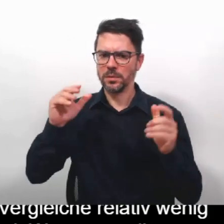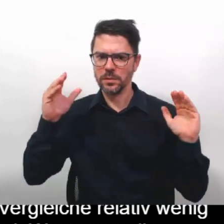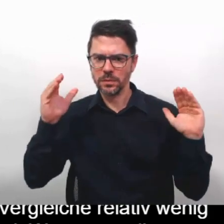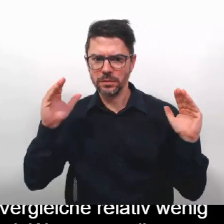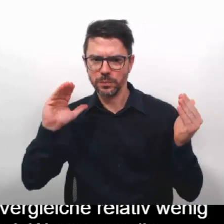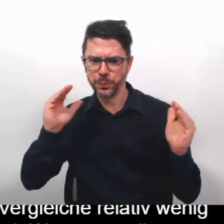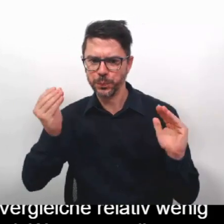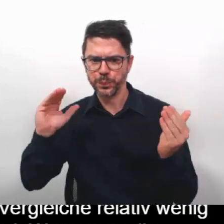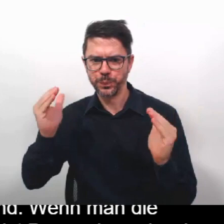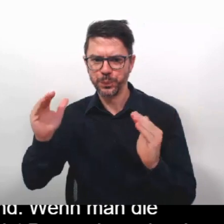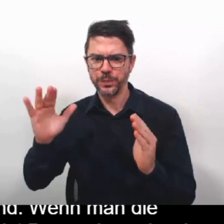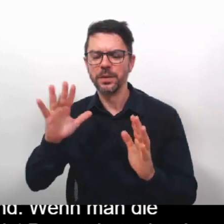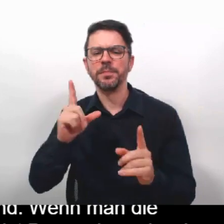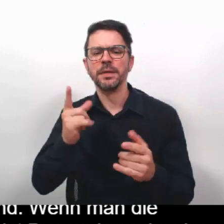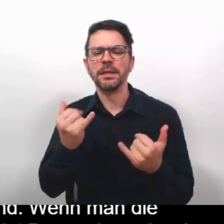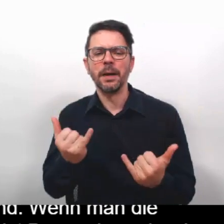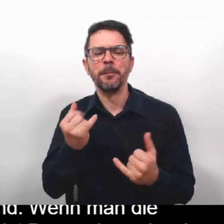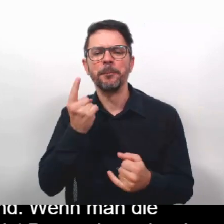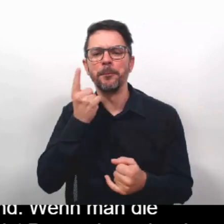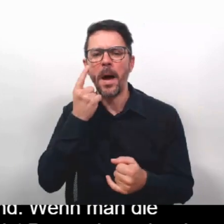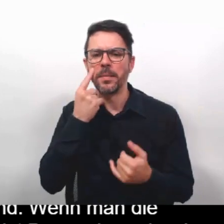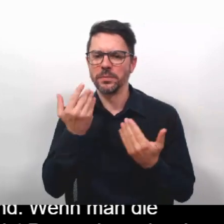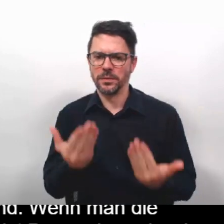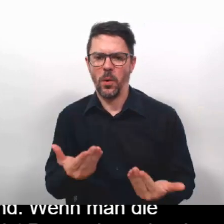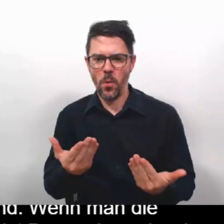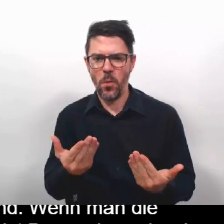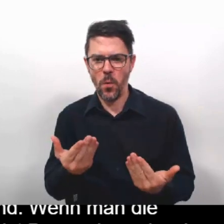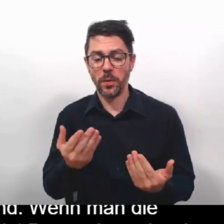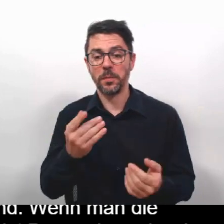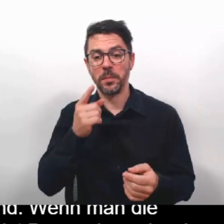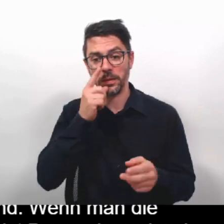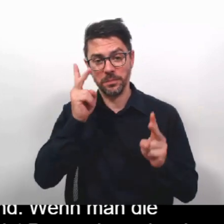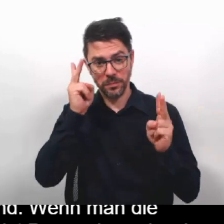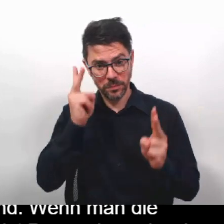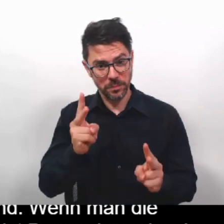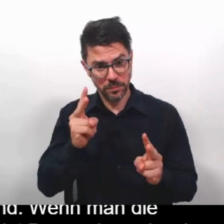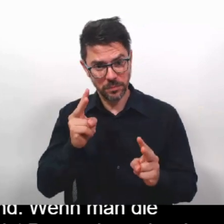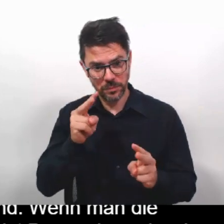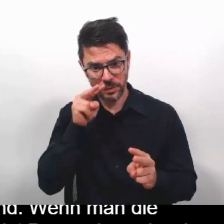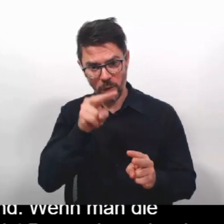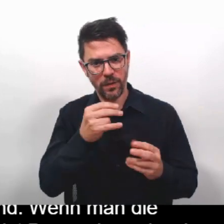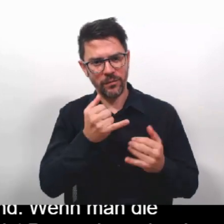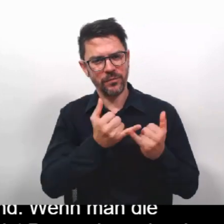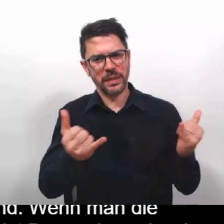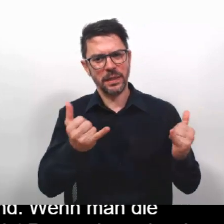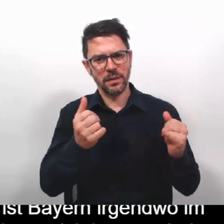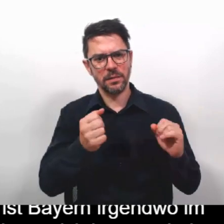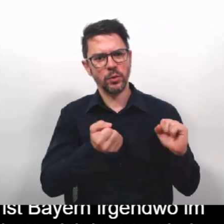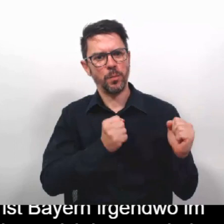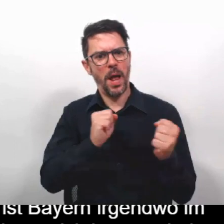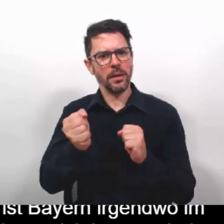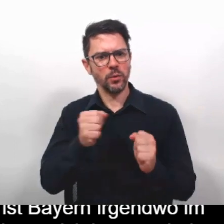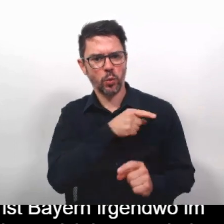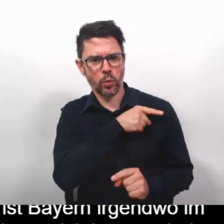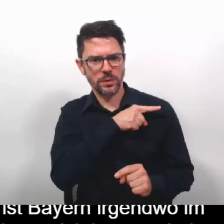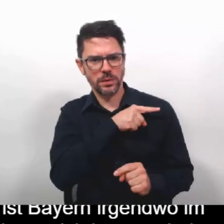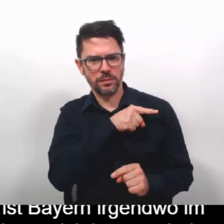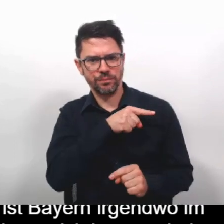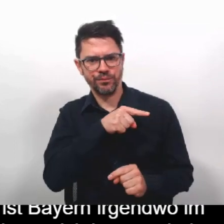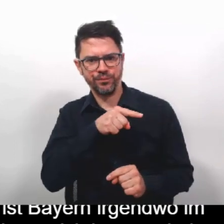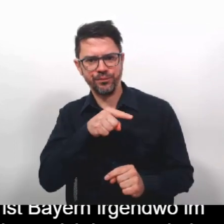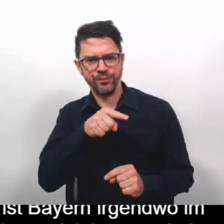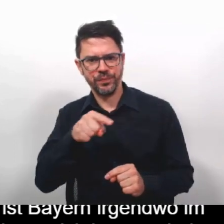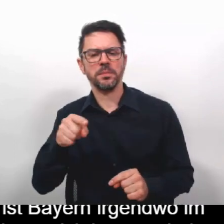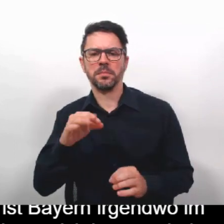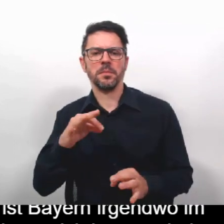auf der Hut sein muss. Und ich finde, wir haben es halt schon über die letzten Monate sehr, sehr stark drücken können.